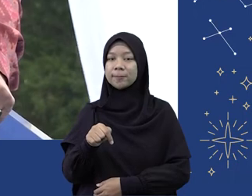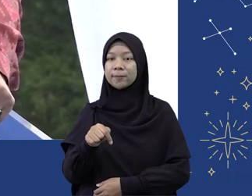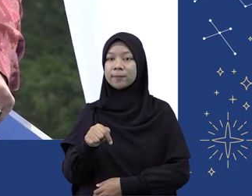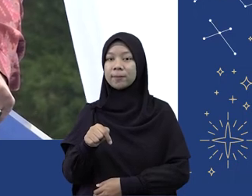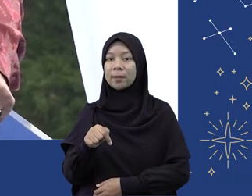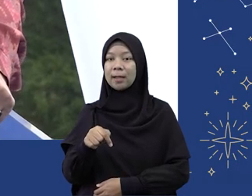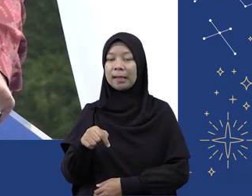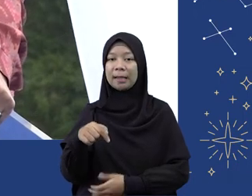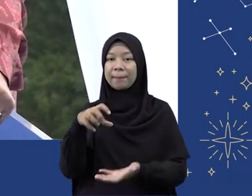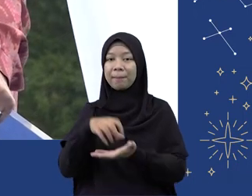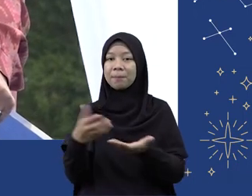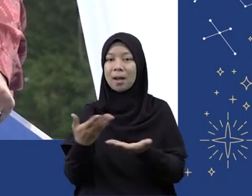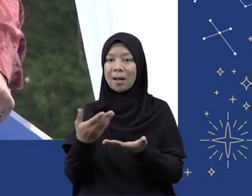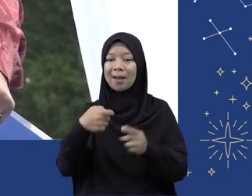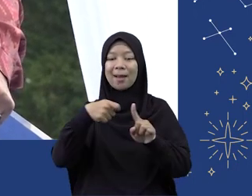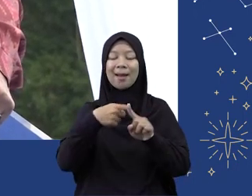khatulistiwa